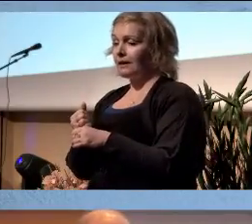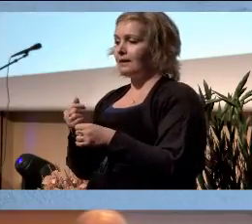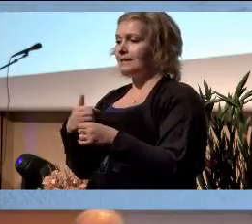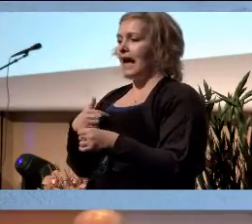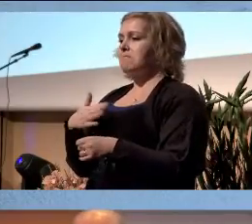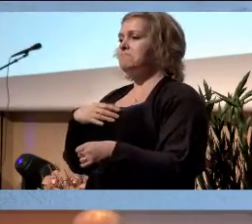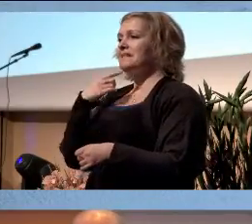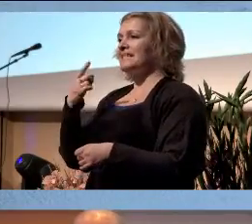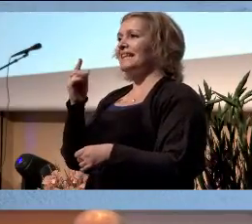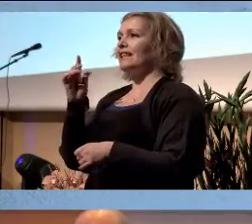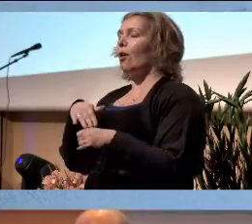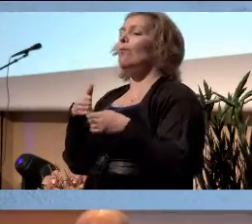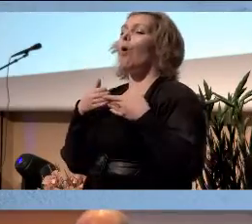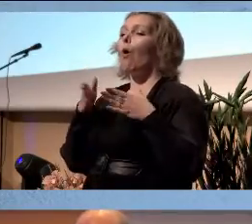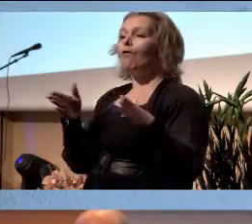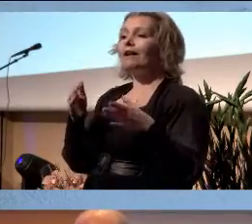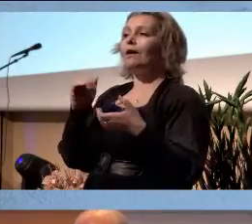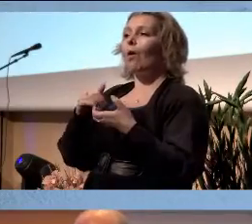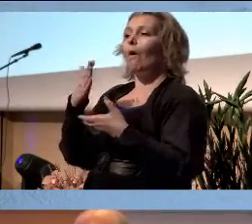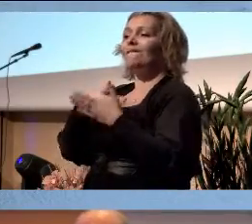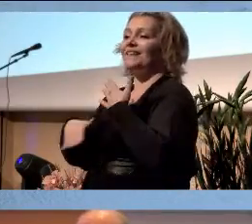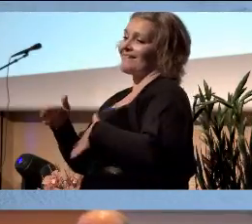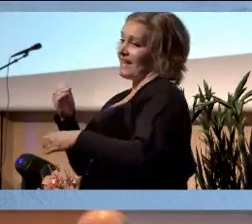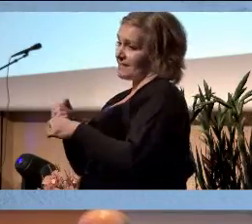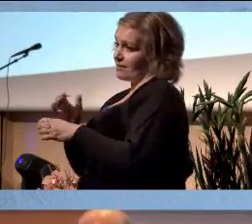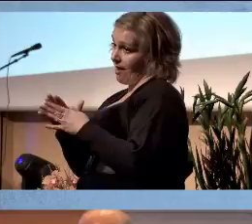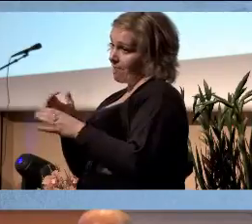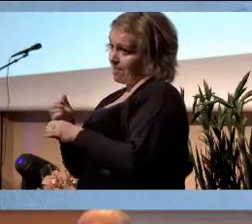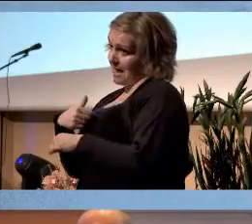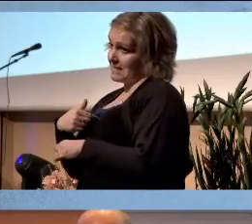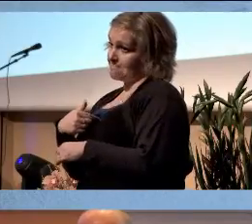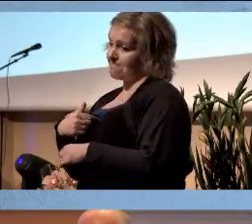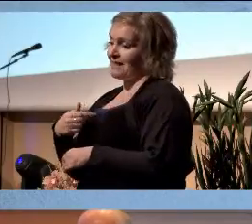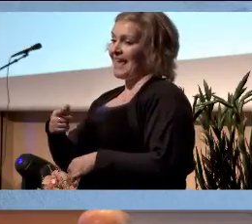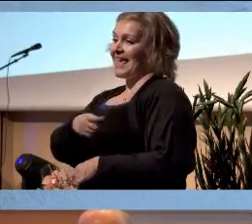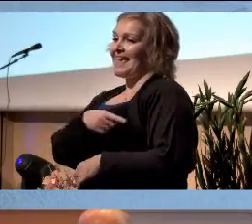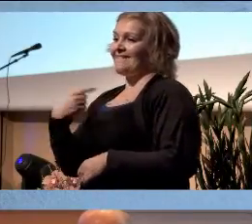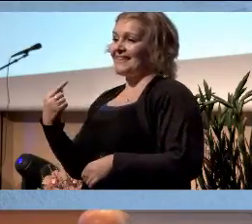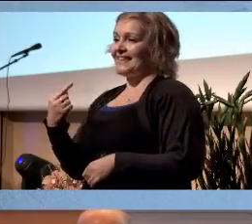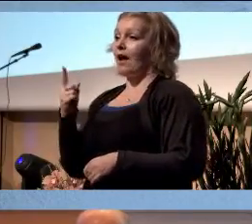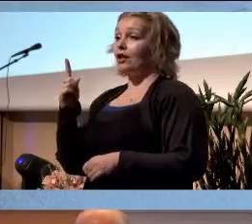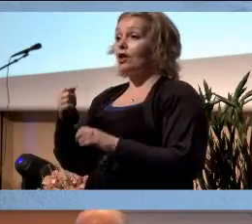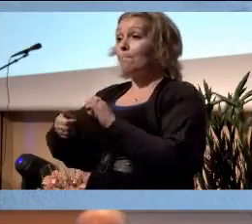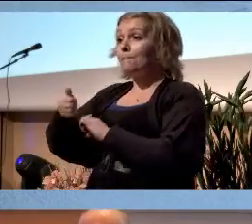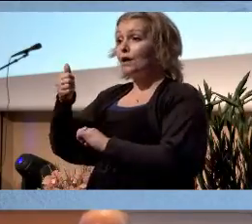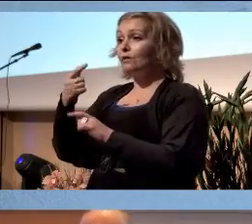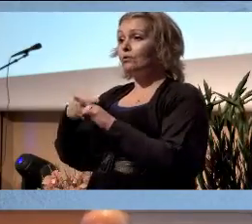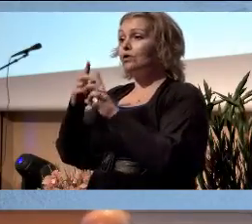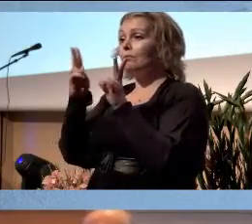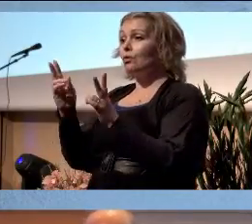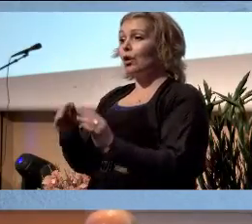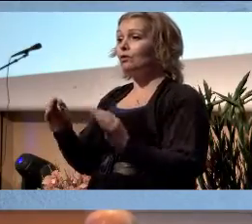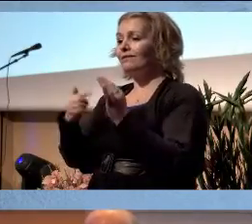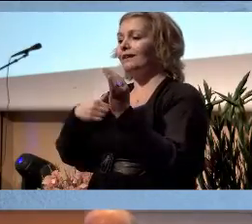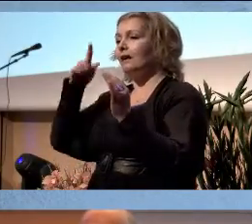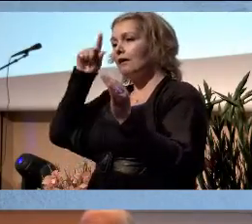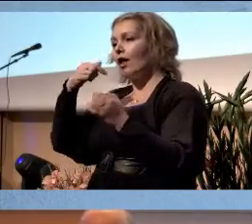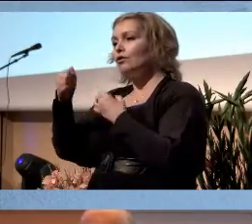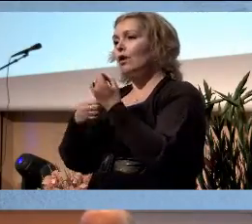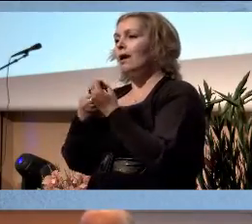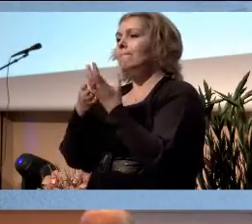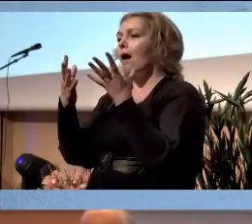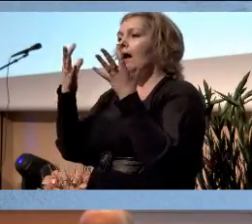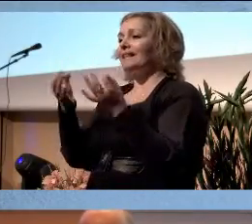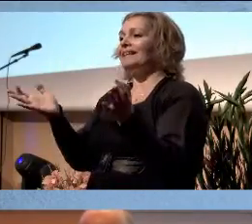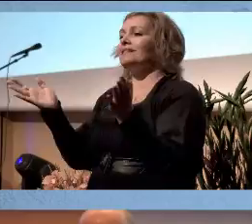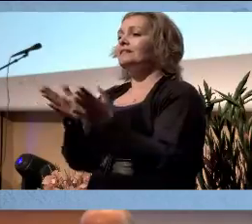Jeg vil si litt om offentlig og frivillig samarbeid. Vi, det vil si myndighetene og brukerorganisasjonene, kan gjøre mange